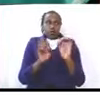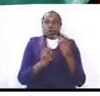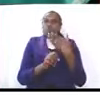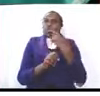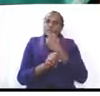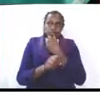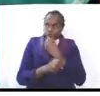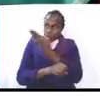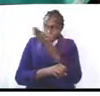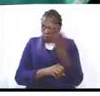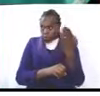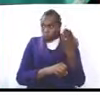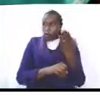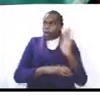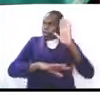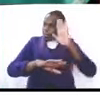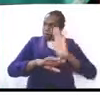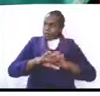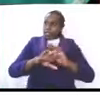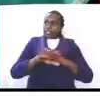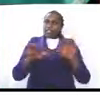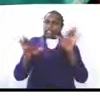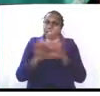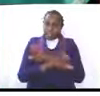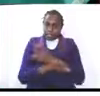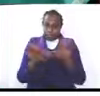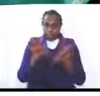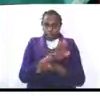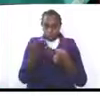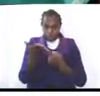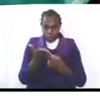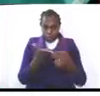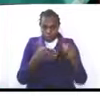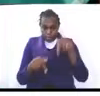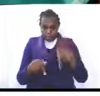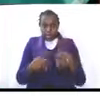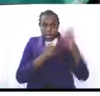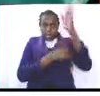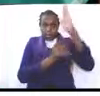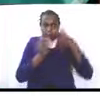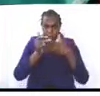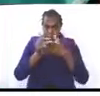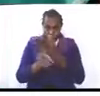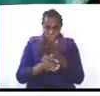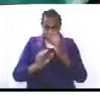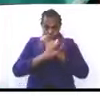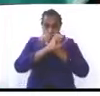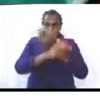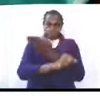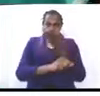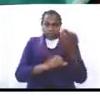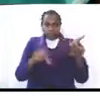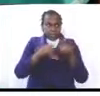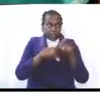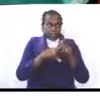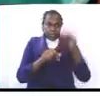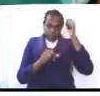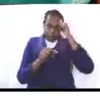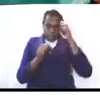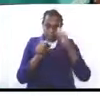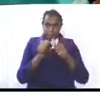Tunawatakia heri yote katika wiki hii. Mungu awaongoze na awalinde, na hasa